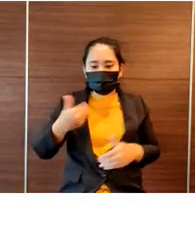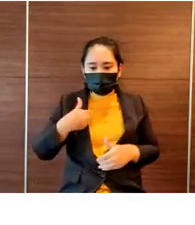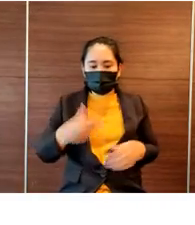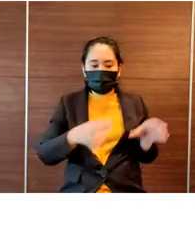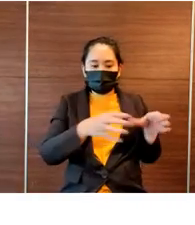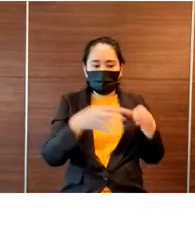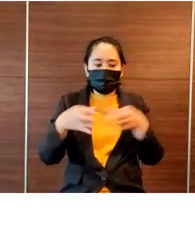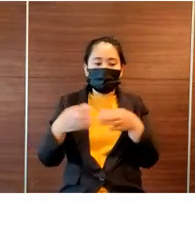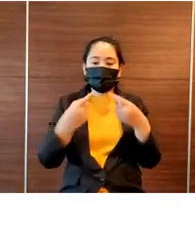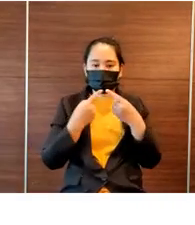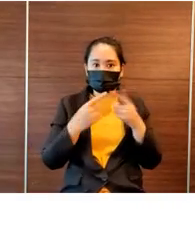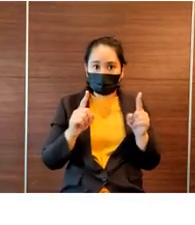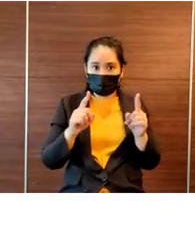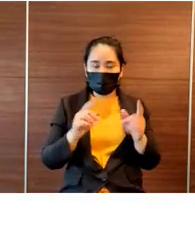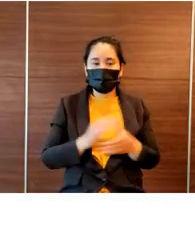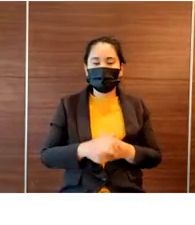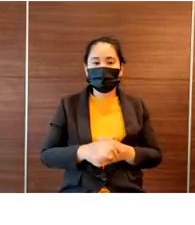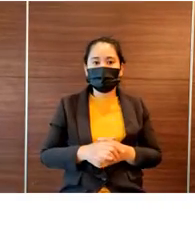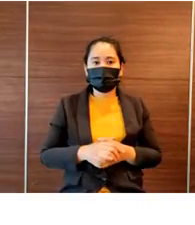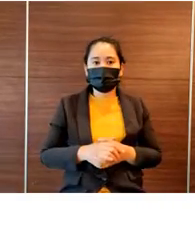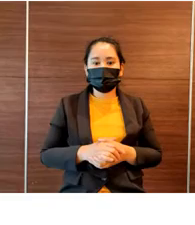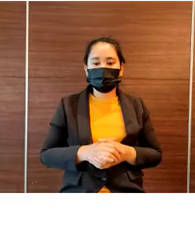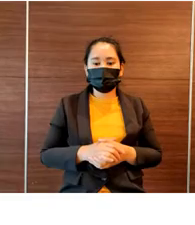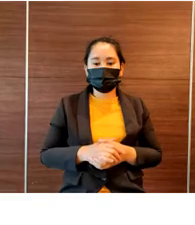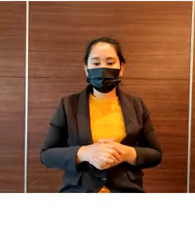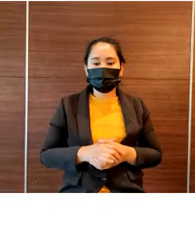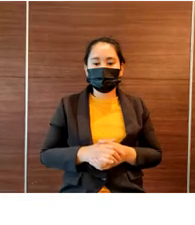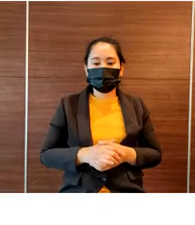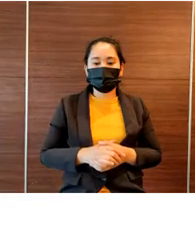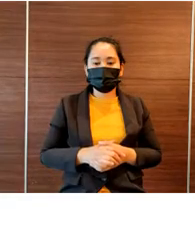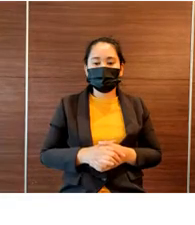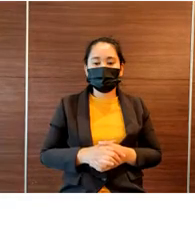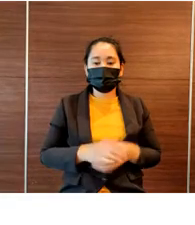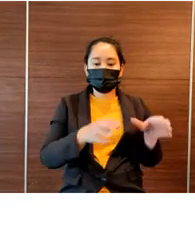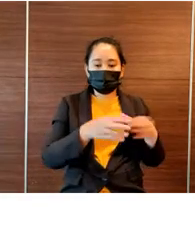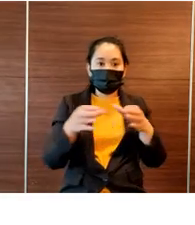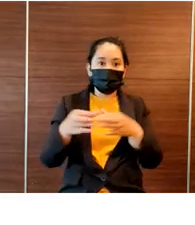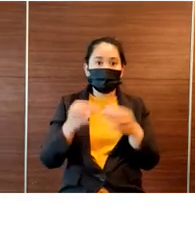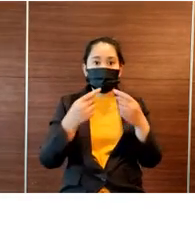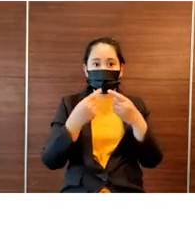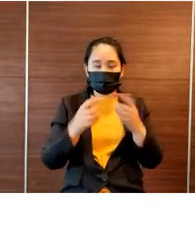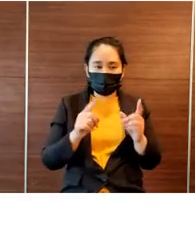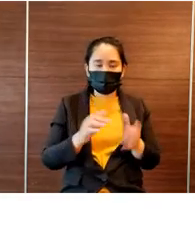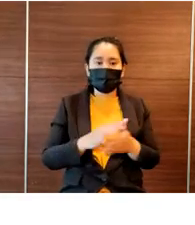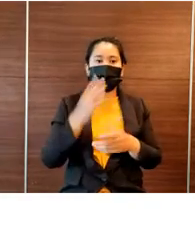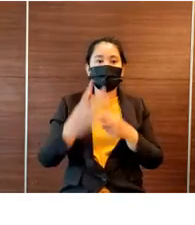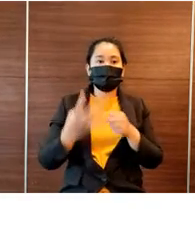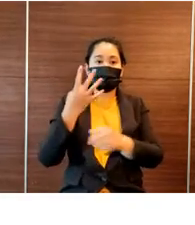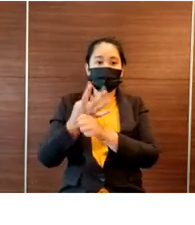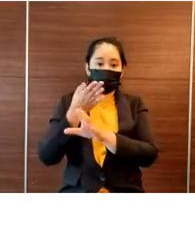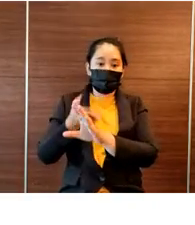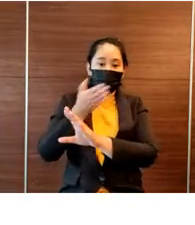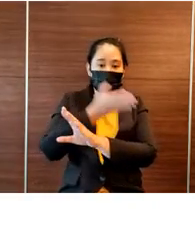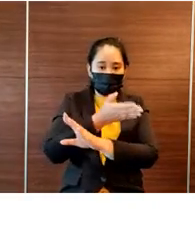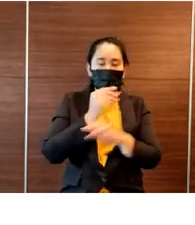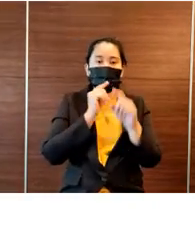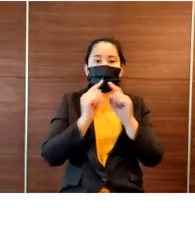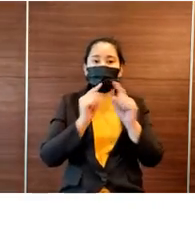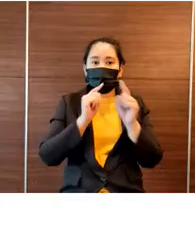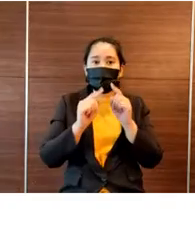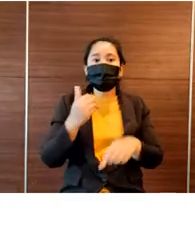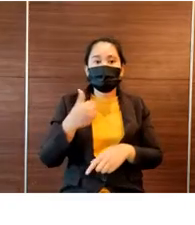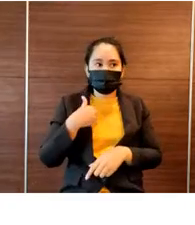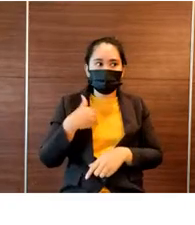กลุ่มกันจริงๆทีนี้เนี่ยระหว่างนั้นเนี่ยก่อนพูดถึง4ปีย้อนไปนะคะก็มีการติดต่อมาจ